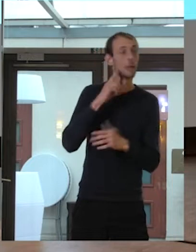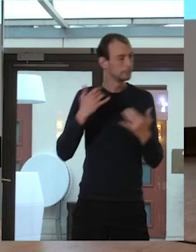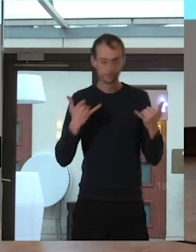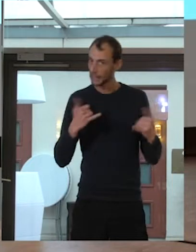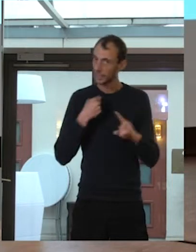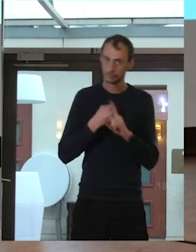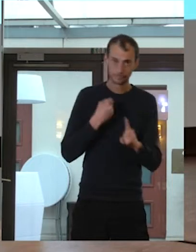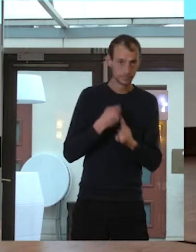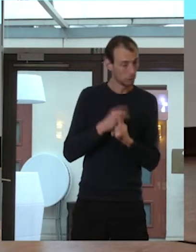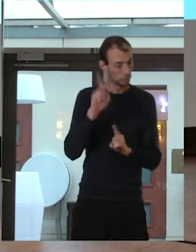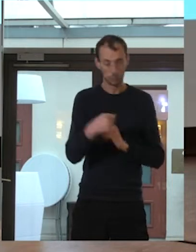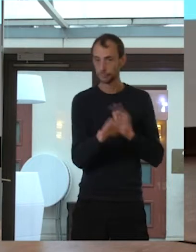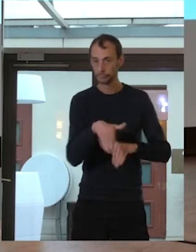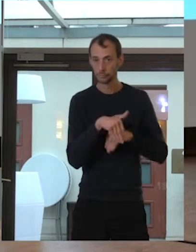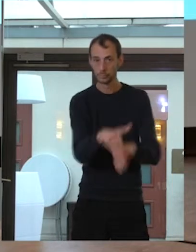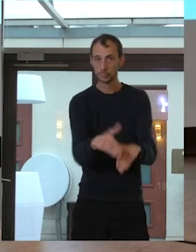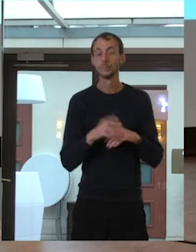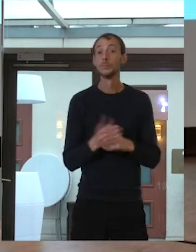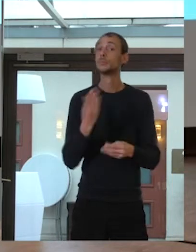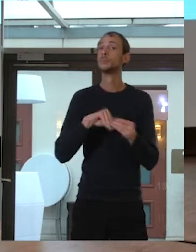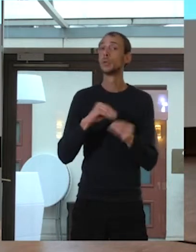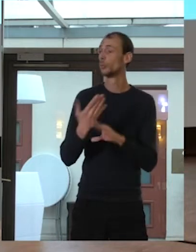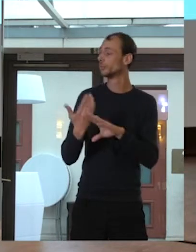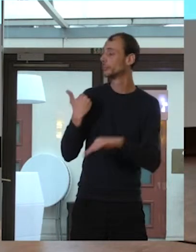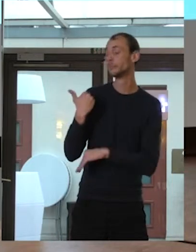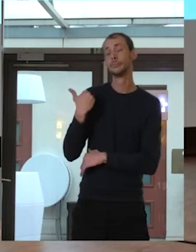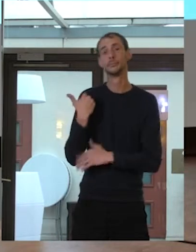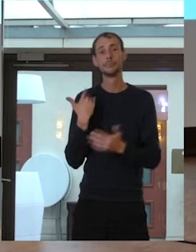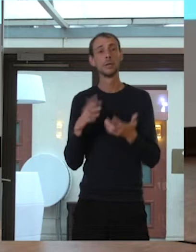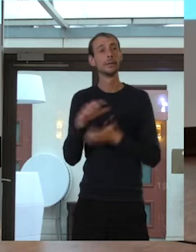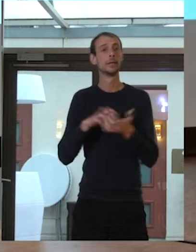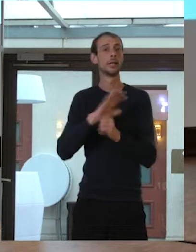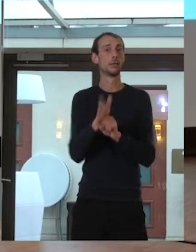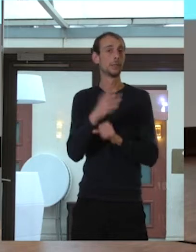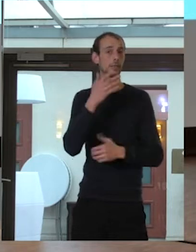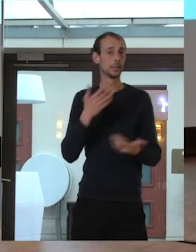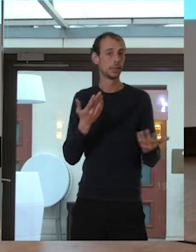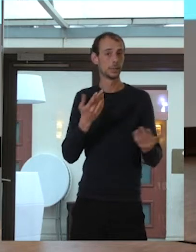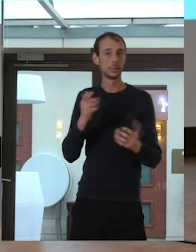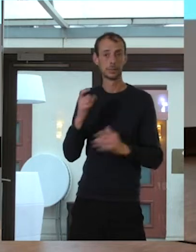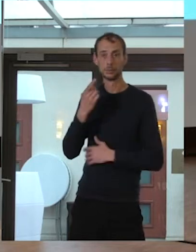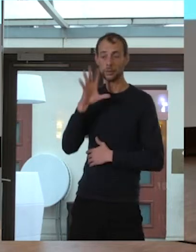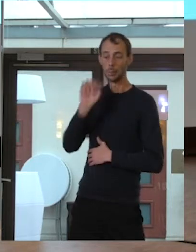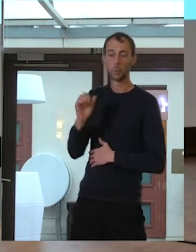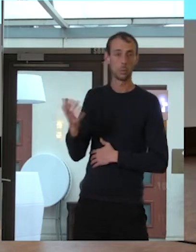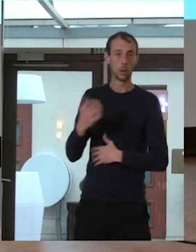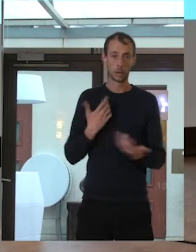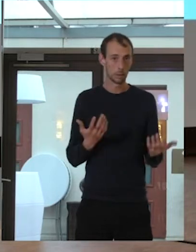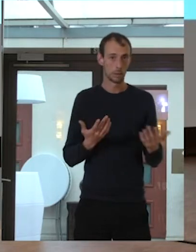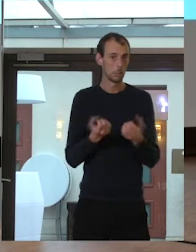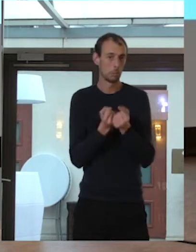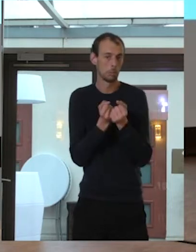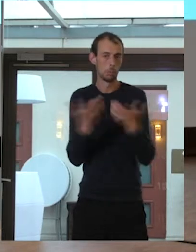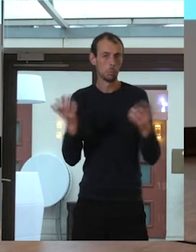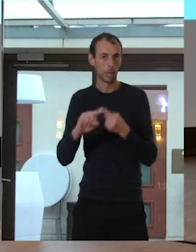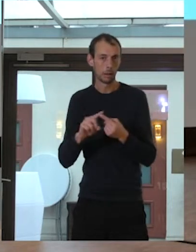montré que les droits des femmes ont été encore affaiblis dans trop de domaines, soit de la sphère